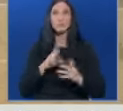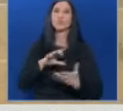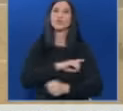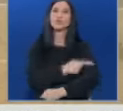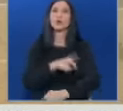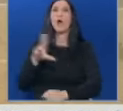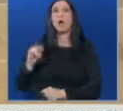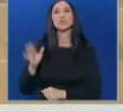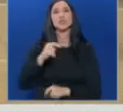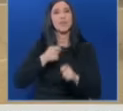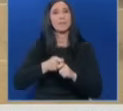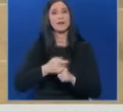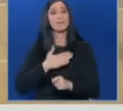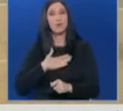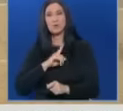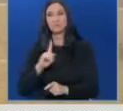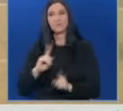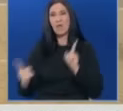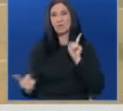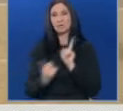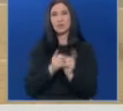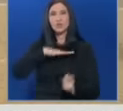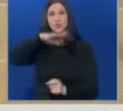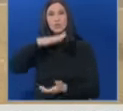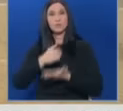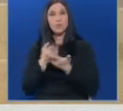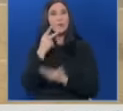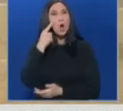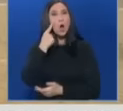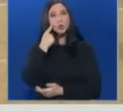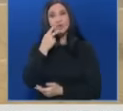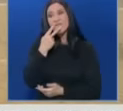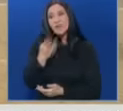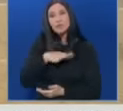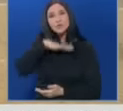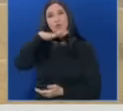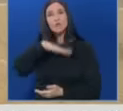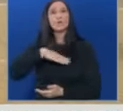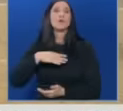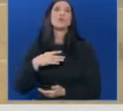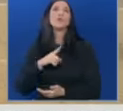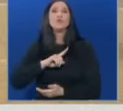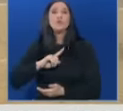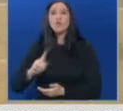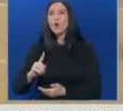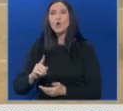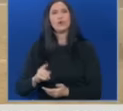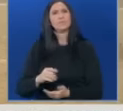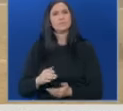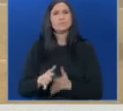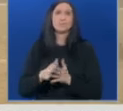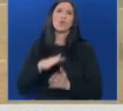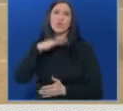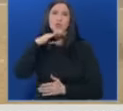че ще направи свое, но не срещна достатъчна подкрепа. Очевидно се е стигнало до достатъчно отстъпки, за да има